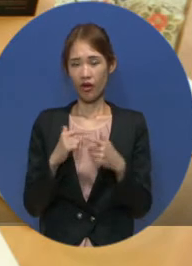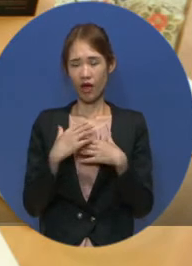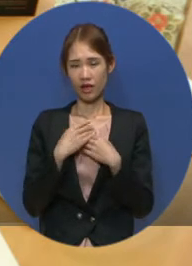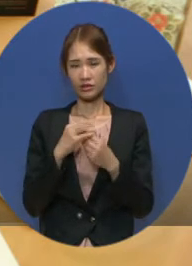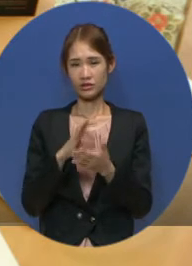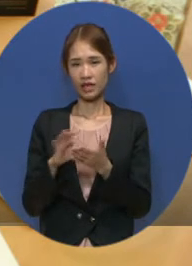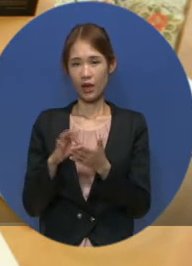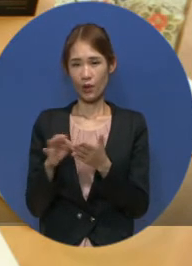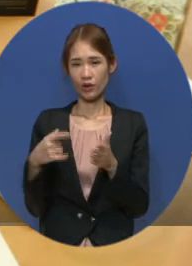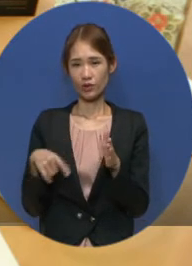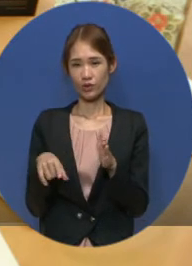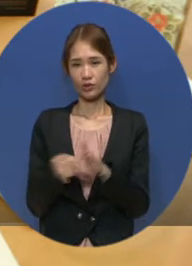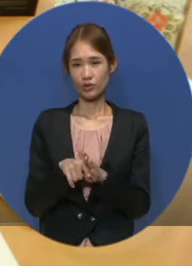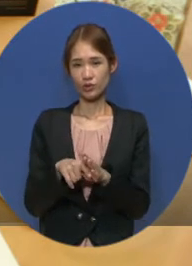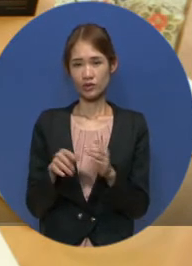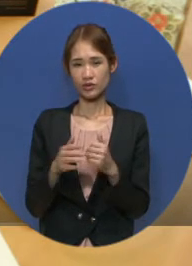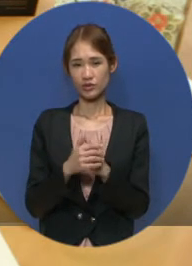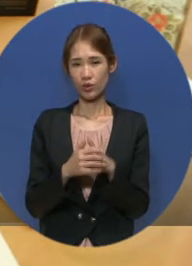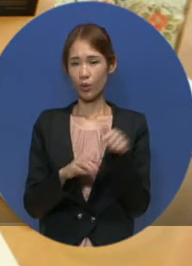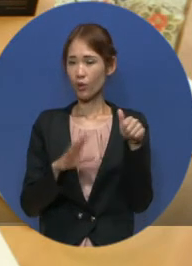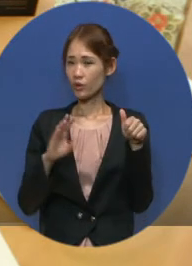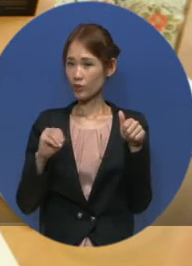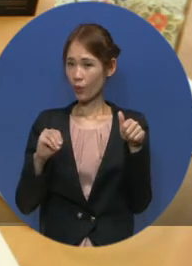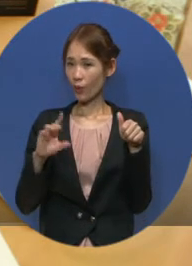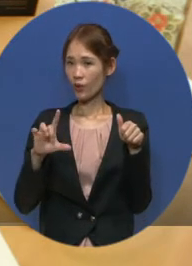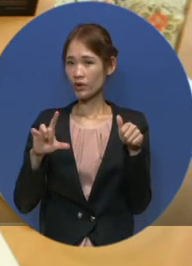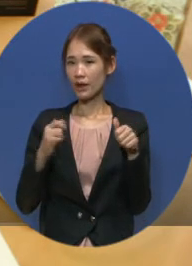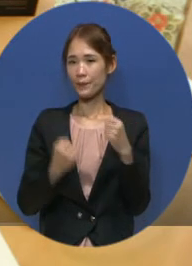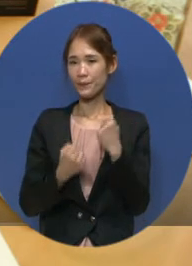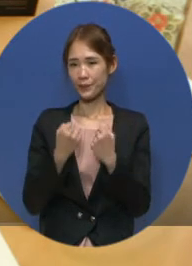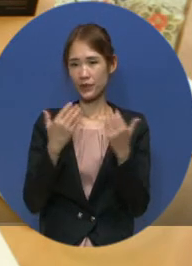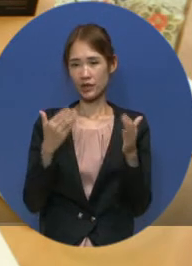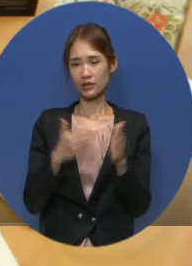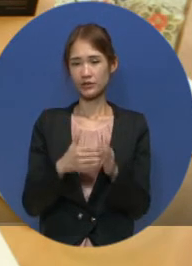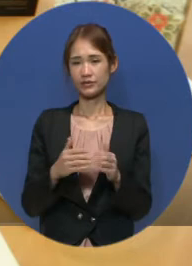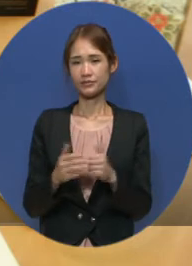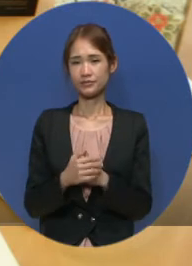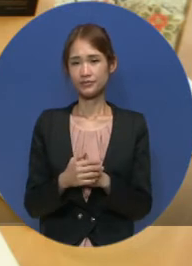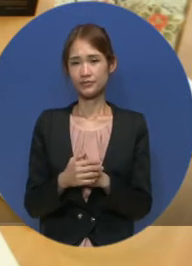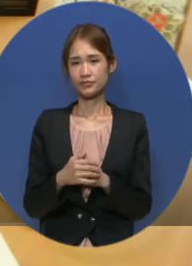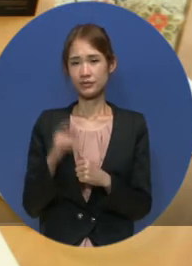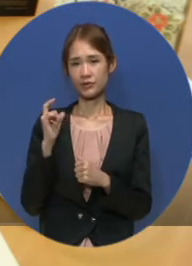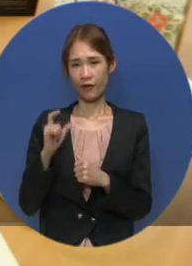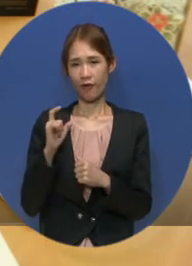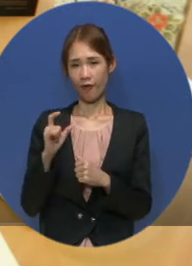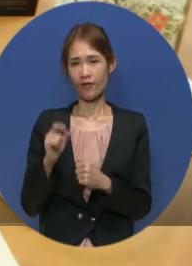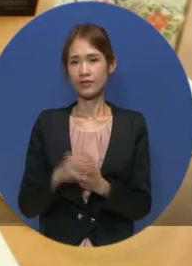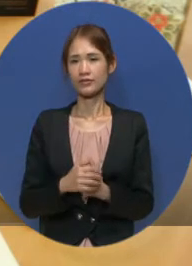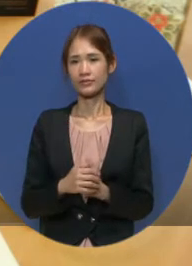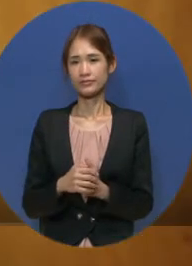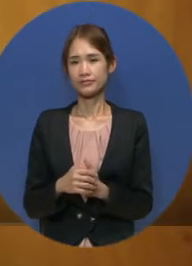안전하게 사용하시게끔 하기 위해서 한 5kg 정도를 말씀을 드립니다. 네, 굉장히 견고합니다.